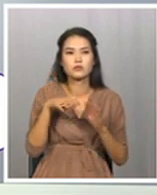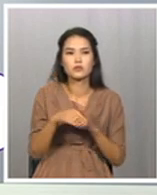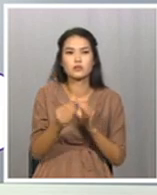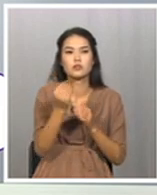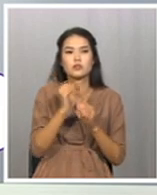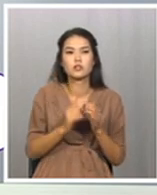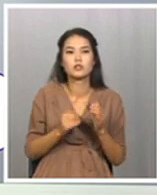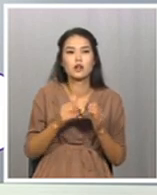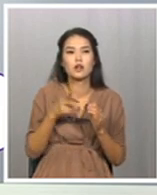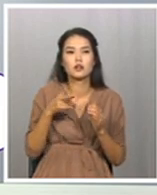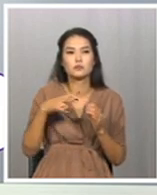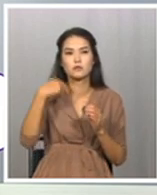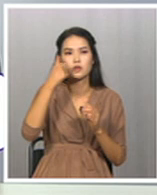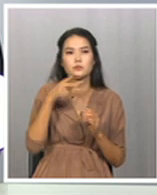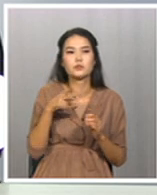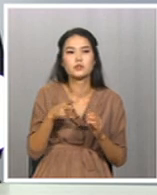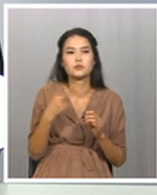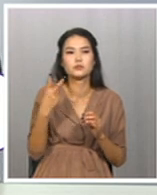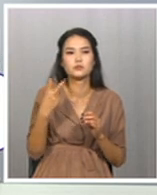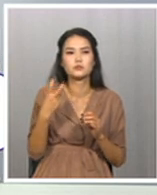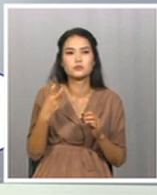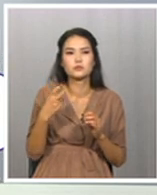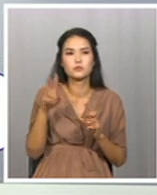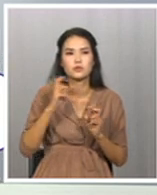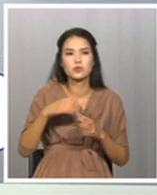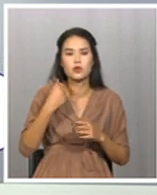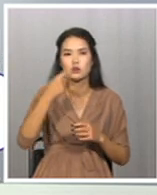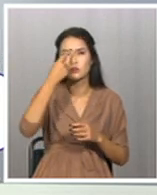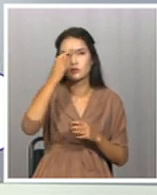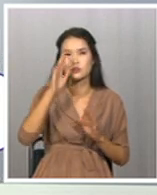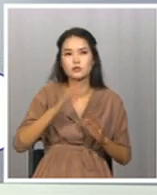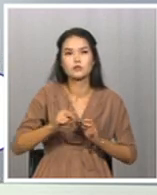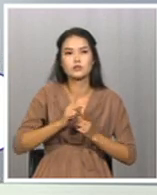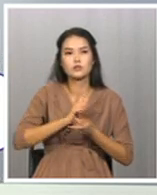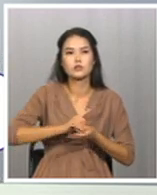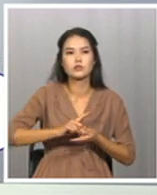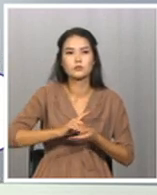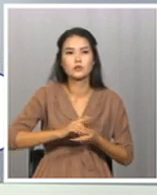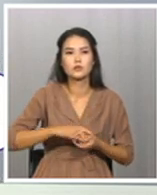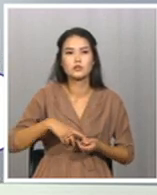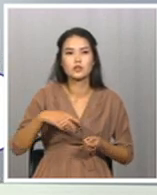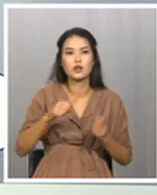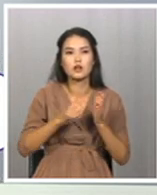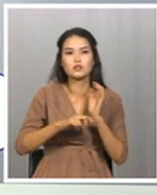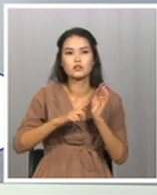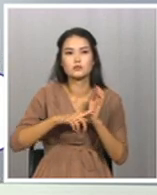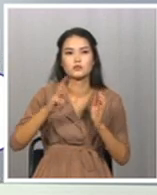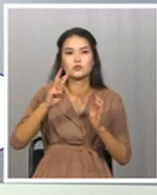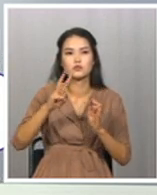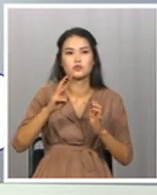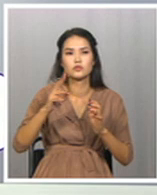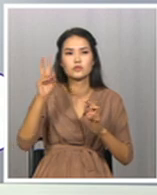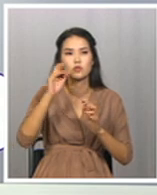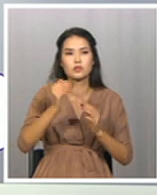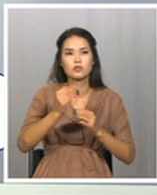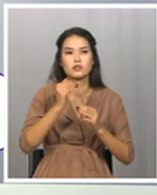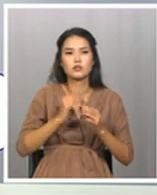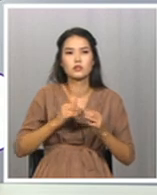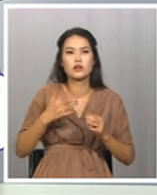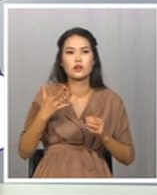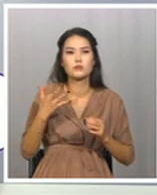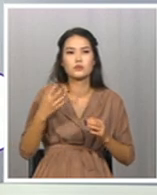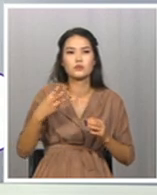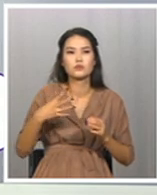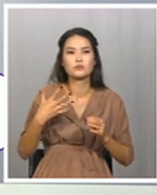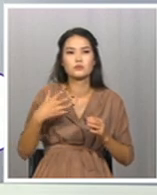2200 долларға көтерілген. Үндістанда керісінше 673 доллардан 555 долларға азайып қалған. Оның бірден